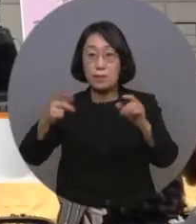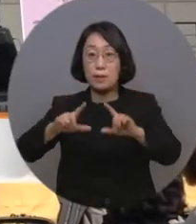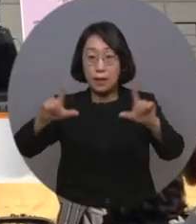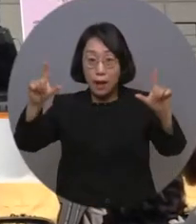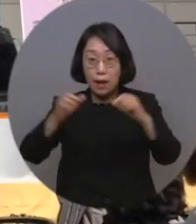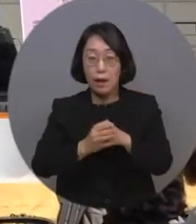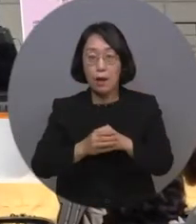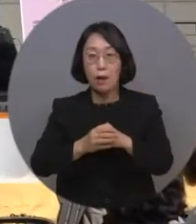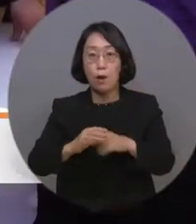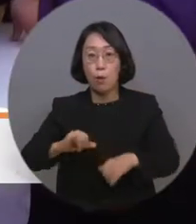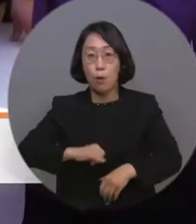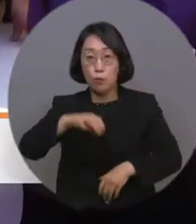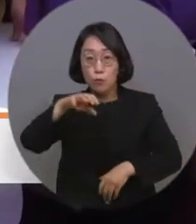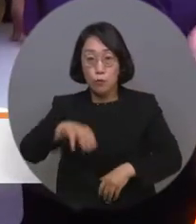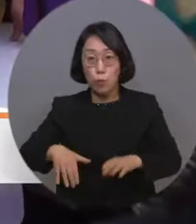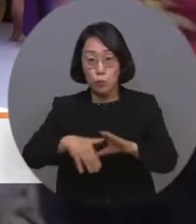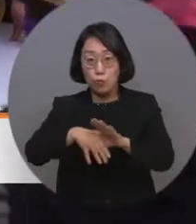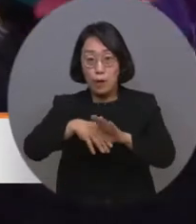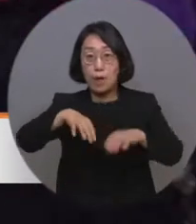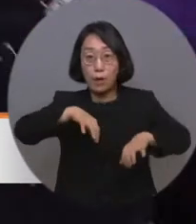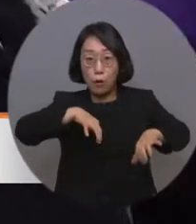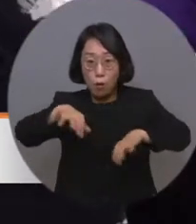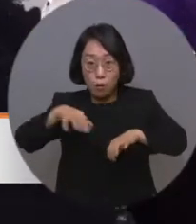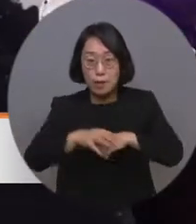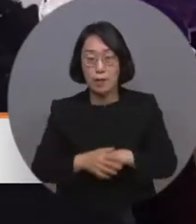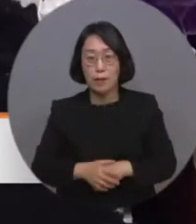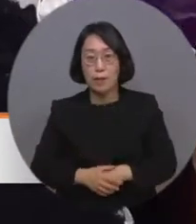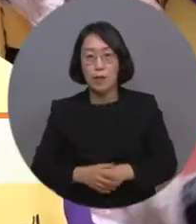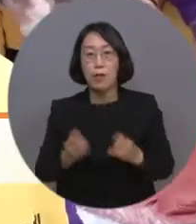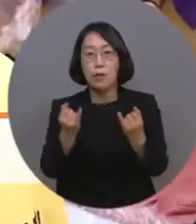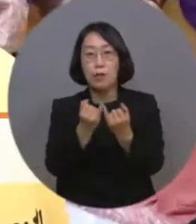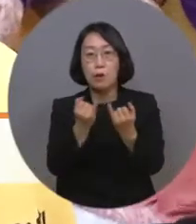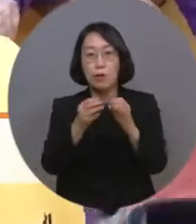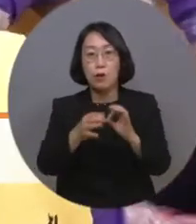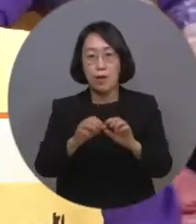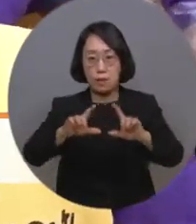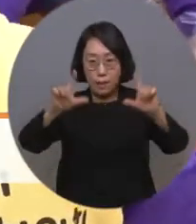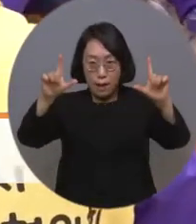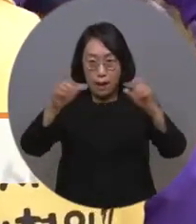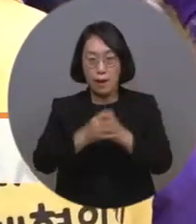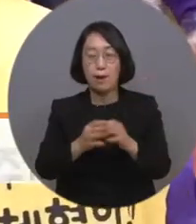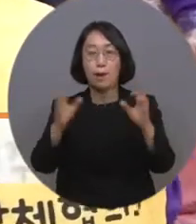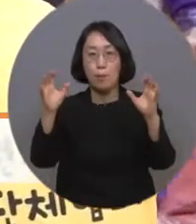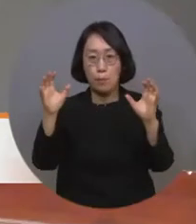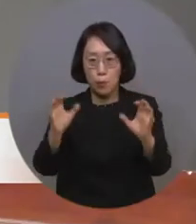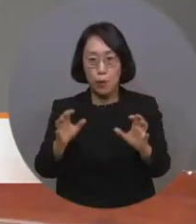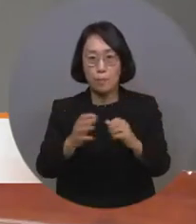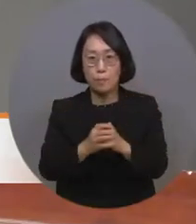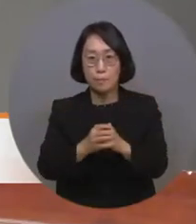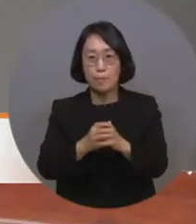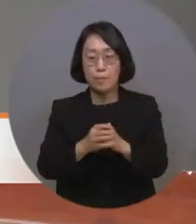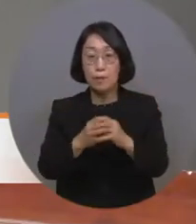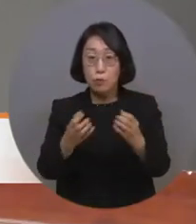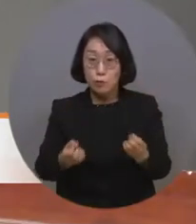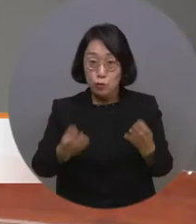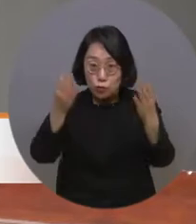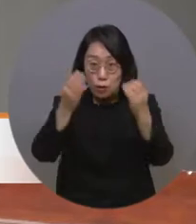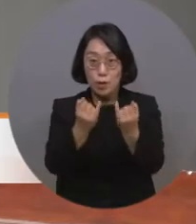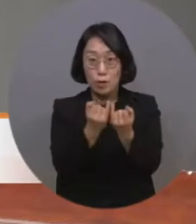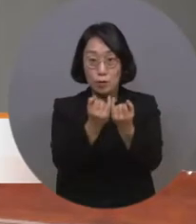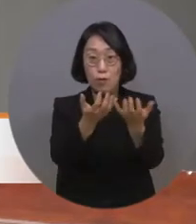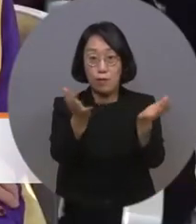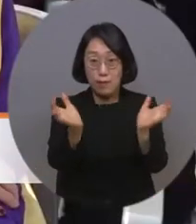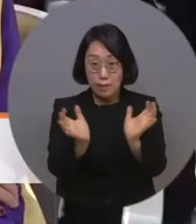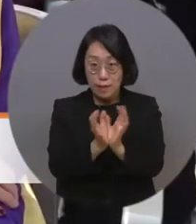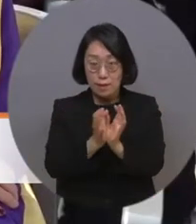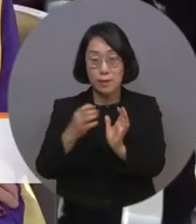원주시 문화의 거리에서 다문화 여성과 함께하는 여성의 날 행사가 열렸습니다. 이번 행사는 원주시